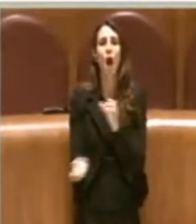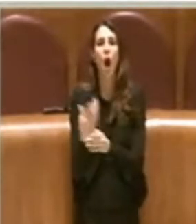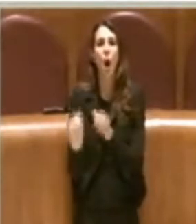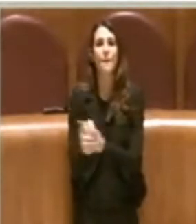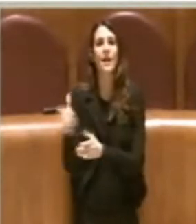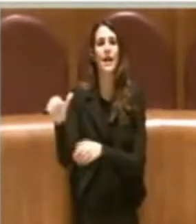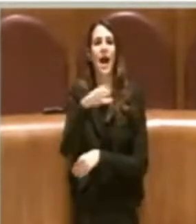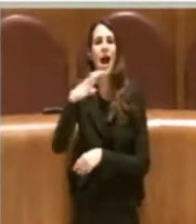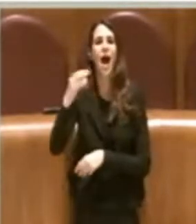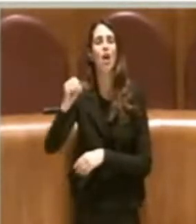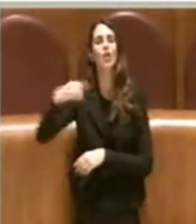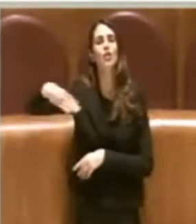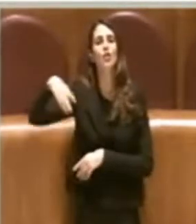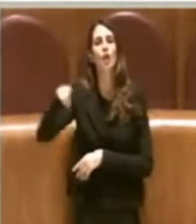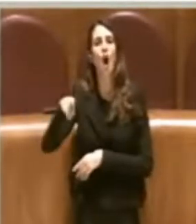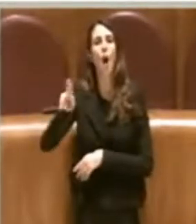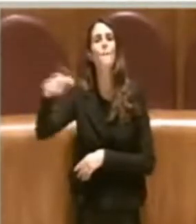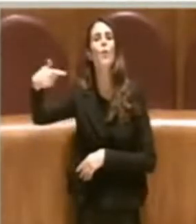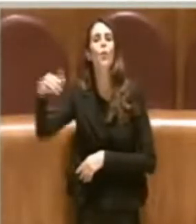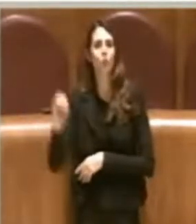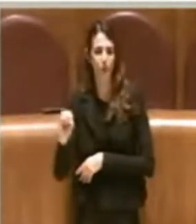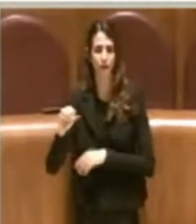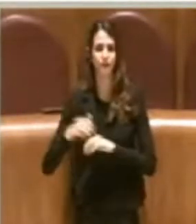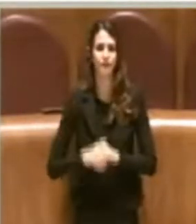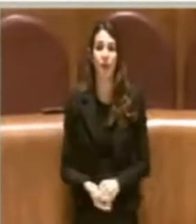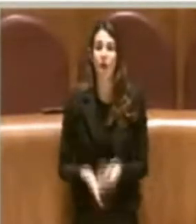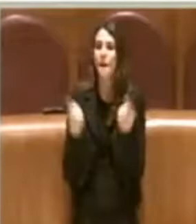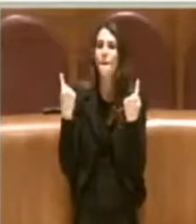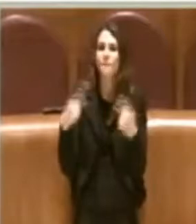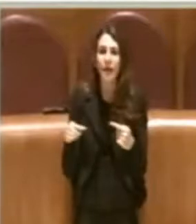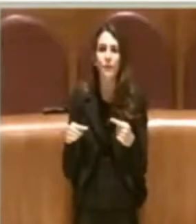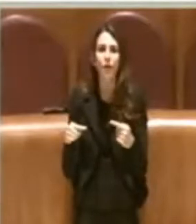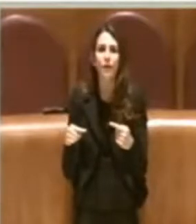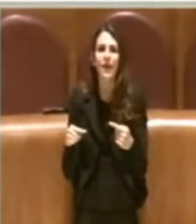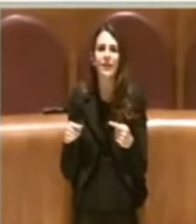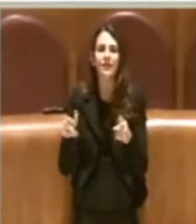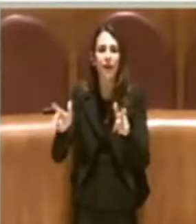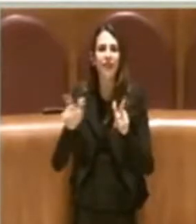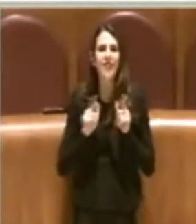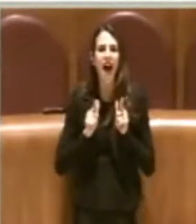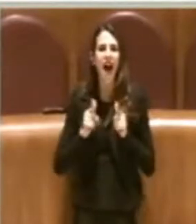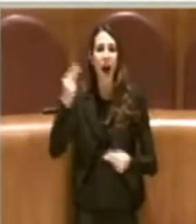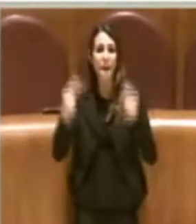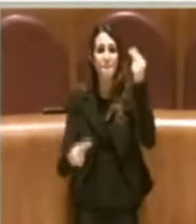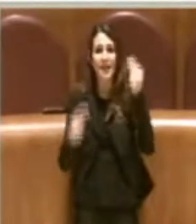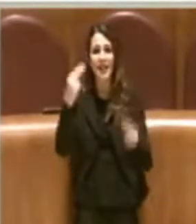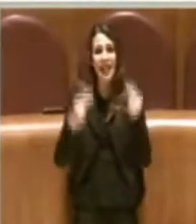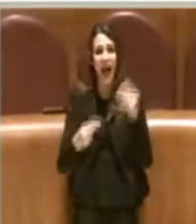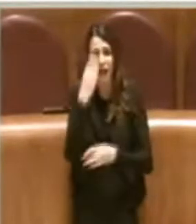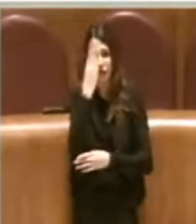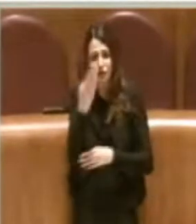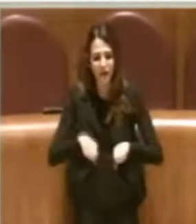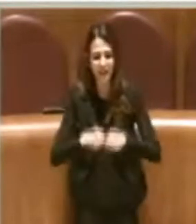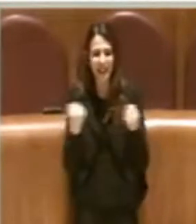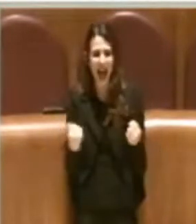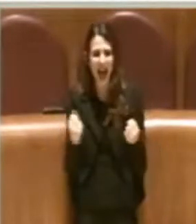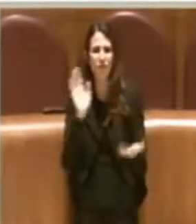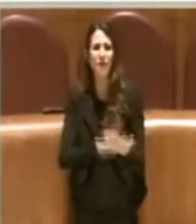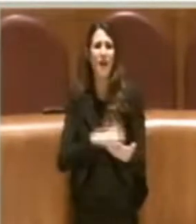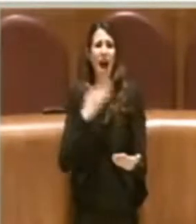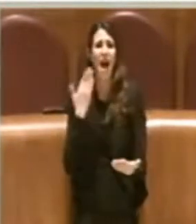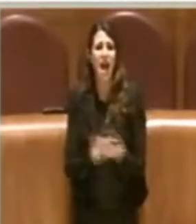È un qualcosa che ovviamente si ripercuote anche sul nostro bilancio. Stiamo parlando di un valore pari a